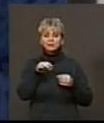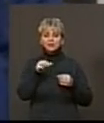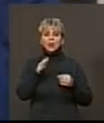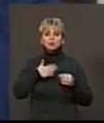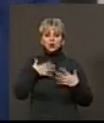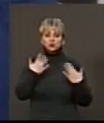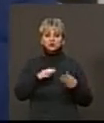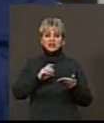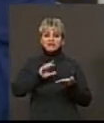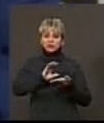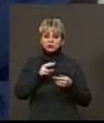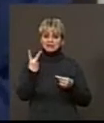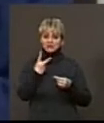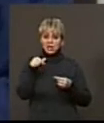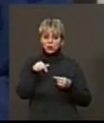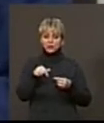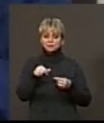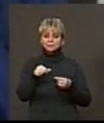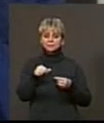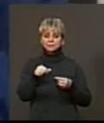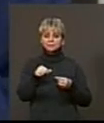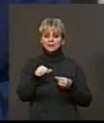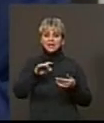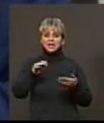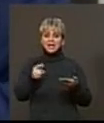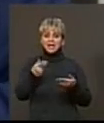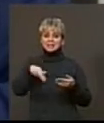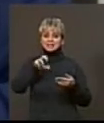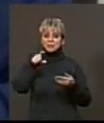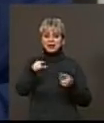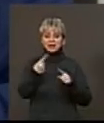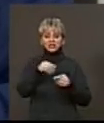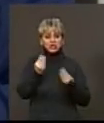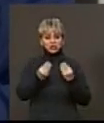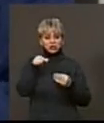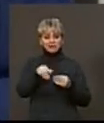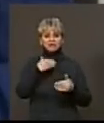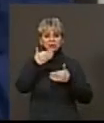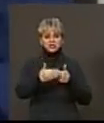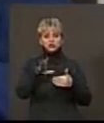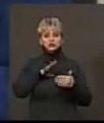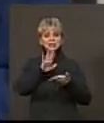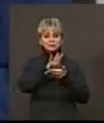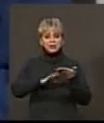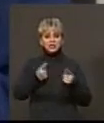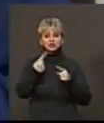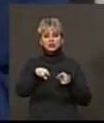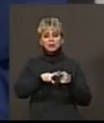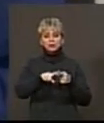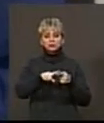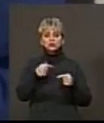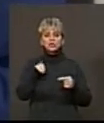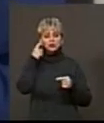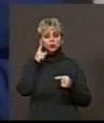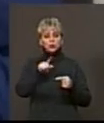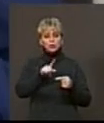Мы уже выпустили второй экземпляр этой игры. Я думаю, что впереди у нас продолжение, потому что, я